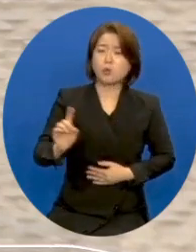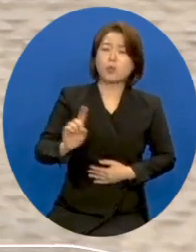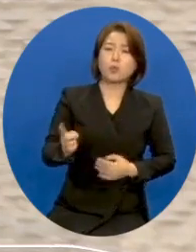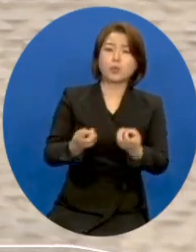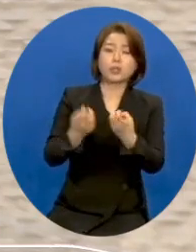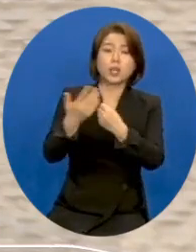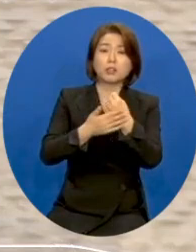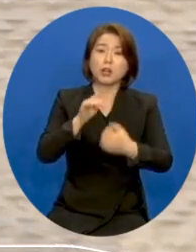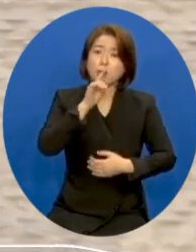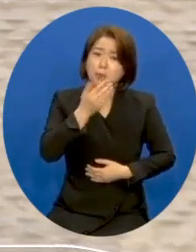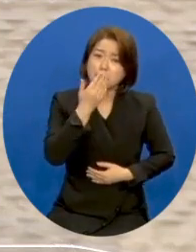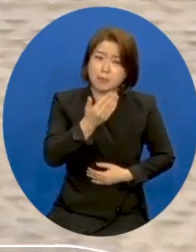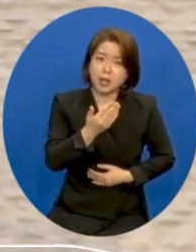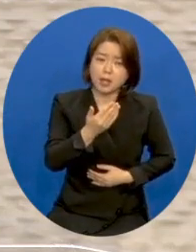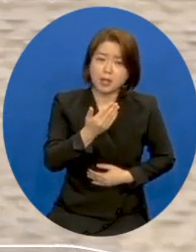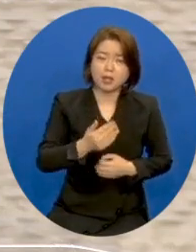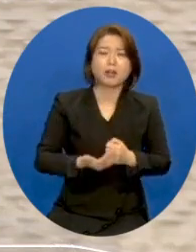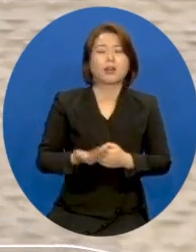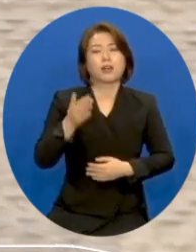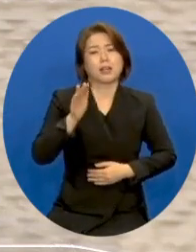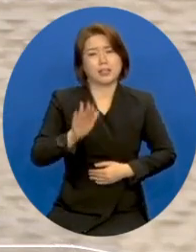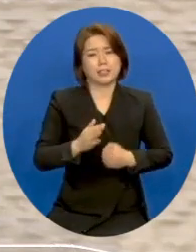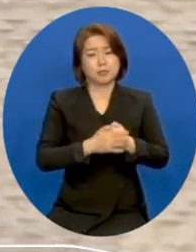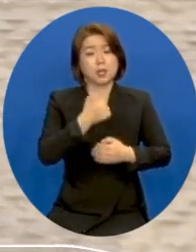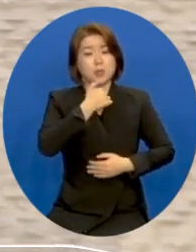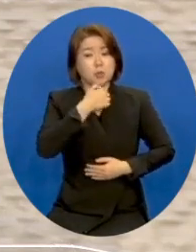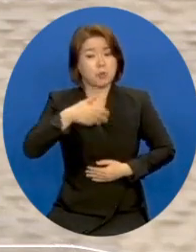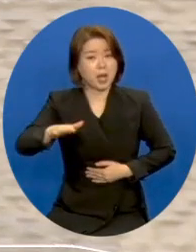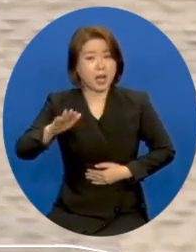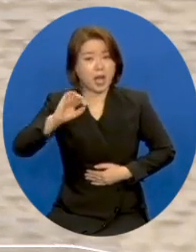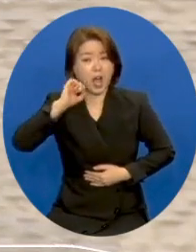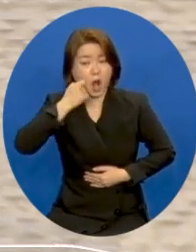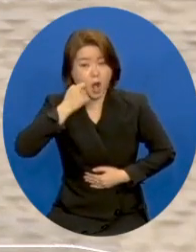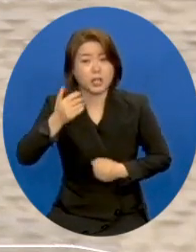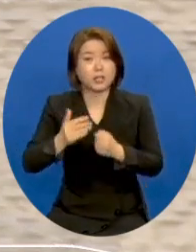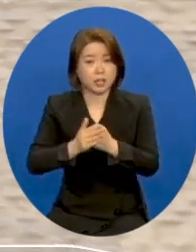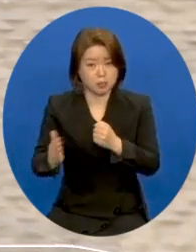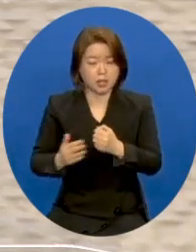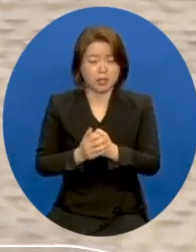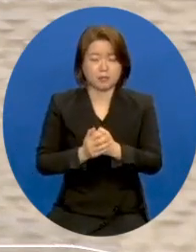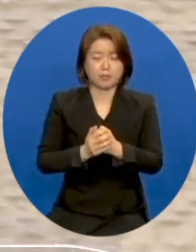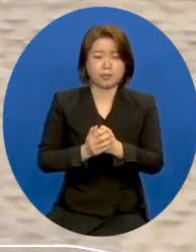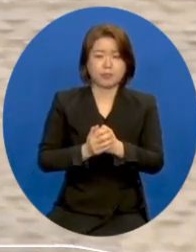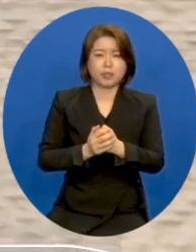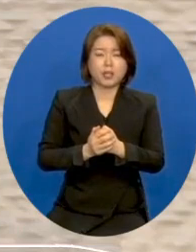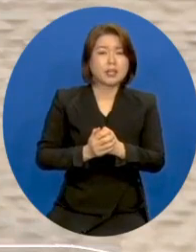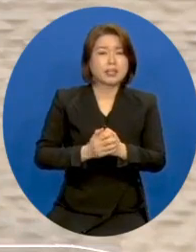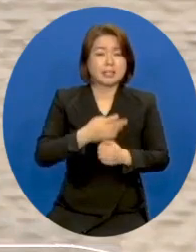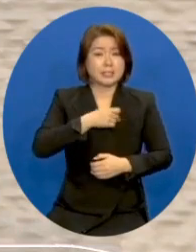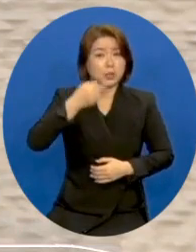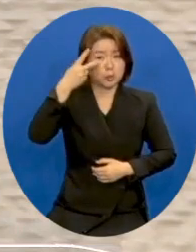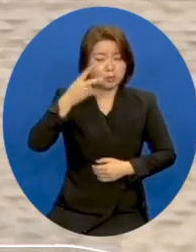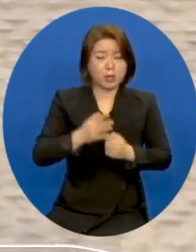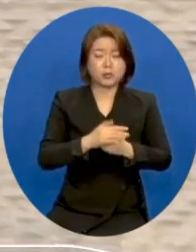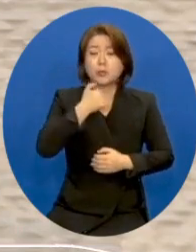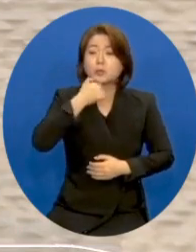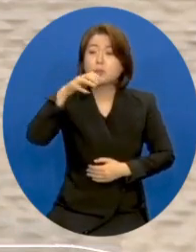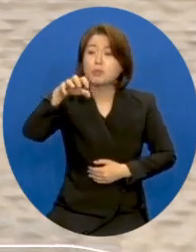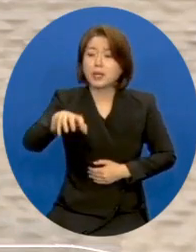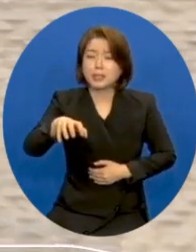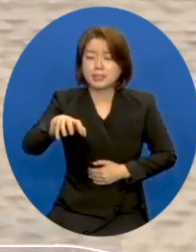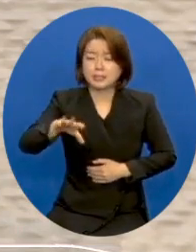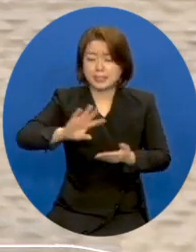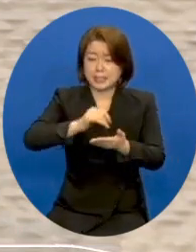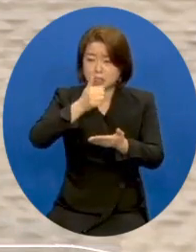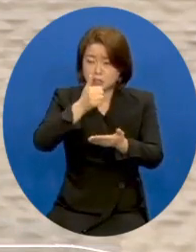수 있겠습니까? 그러나 로마로 갈 수가 없었기 때문에 사도 바울은 로마에 있는 그리스도인에게